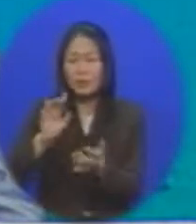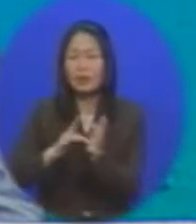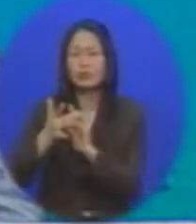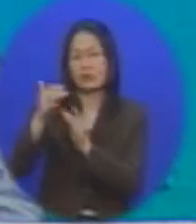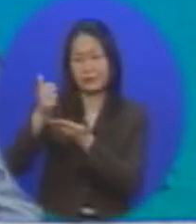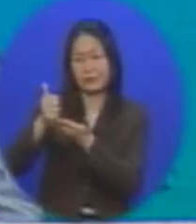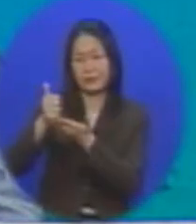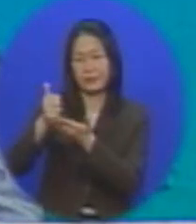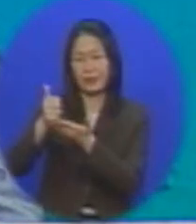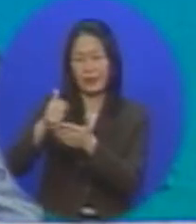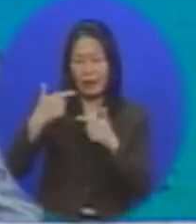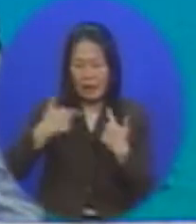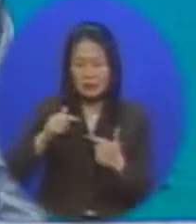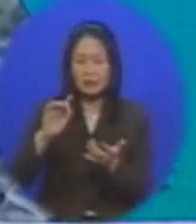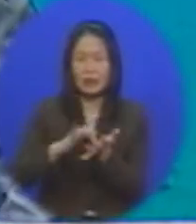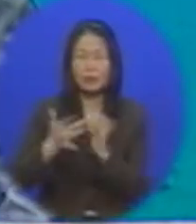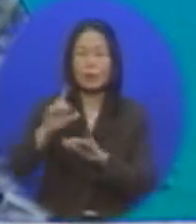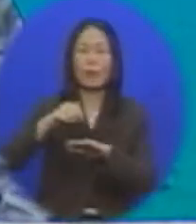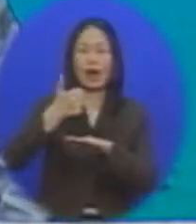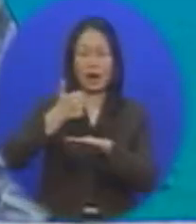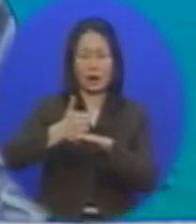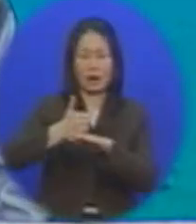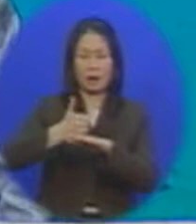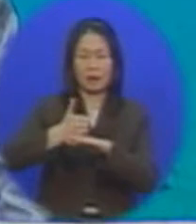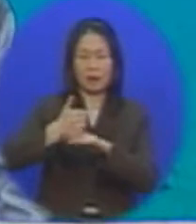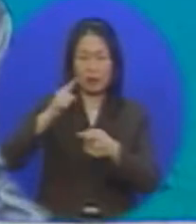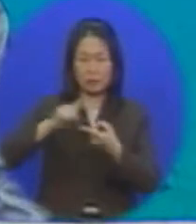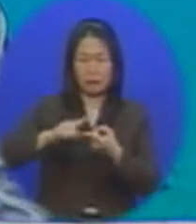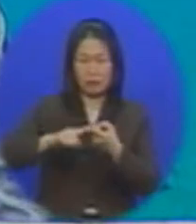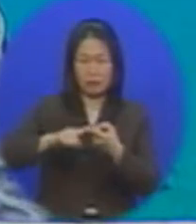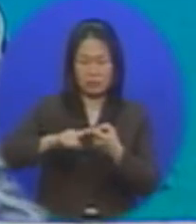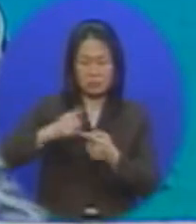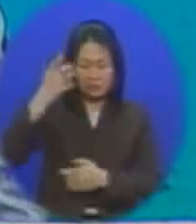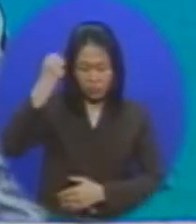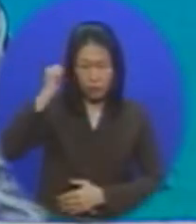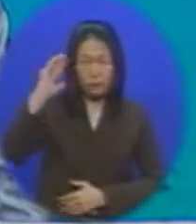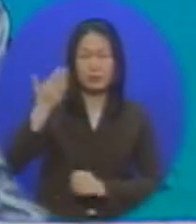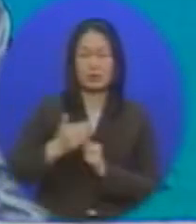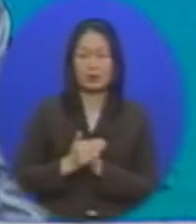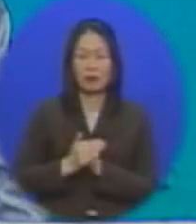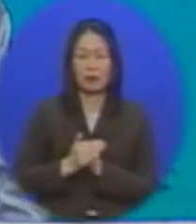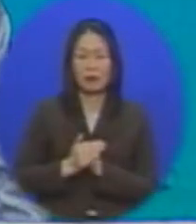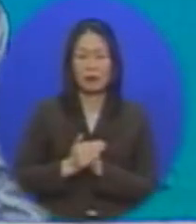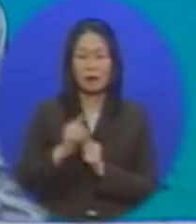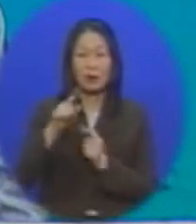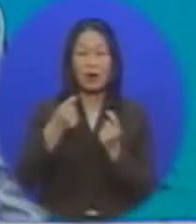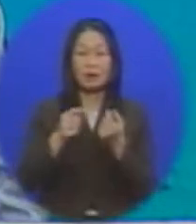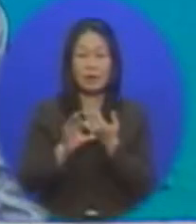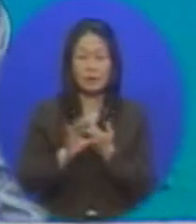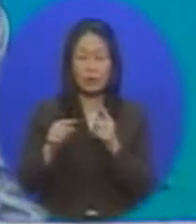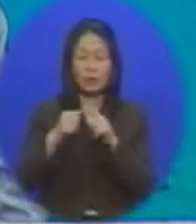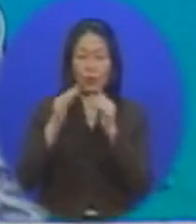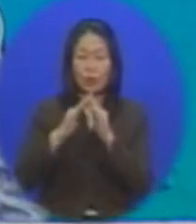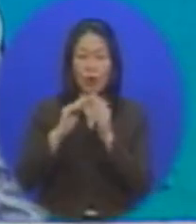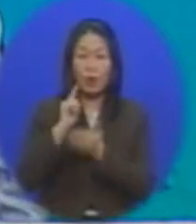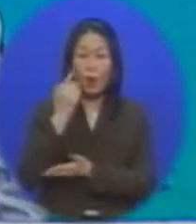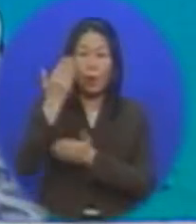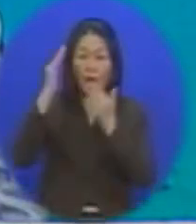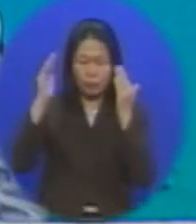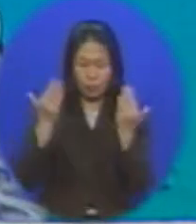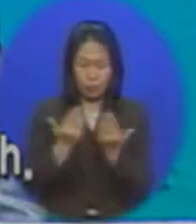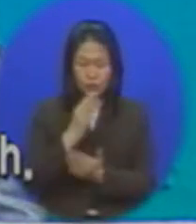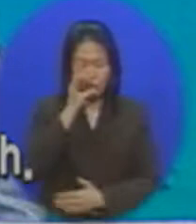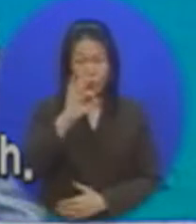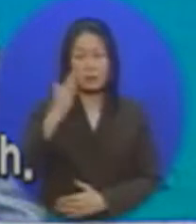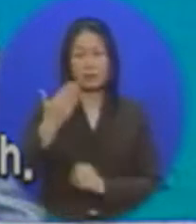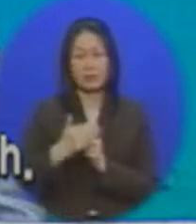예수님이 왕이시다 이 생각있으시면 안 돼요 그러면 교회의 영광을 다 보게 됩니다